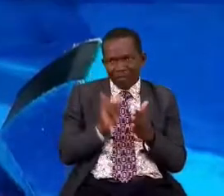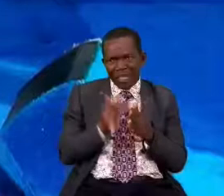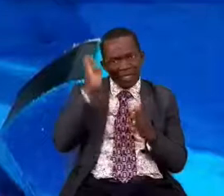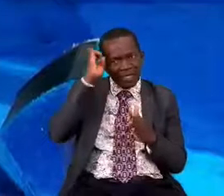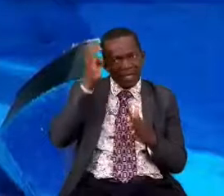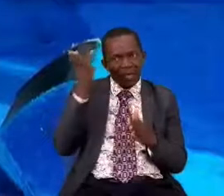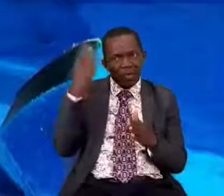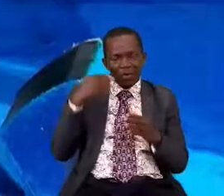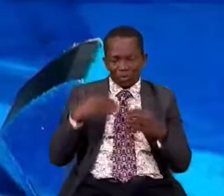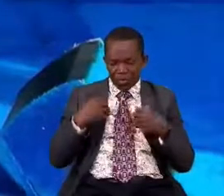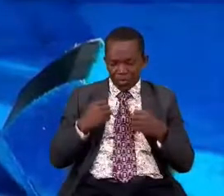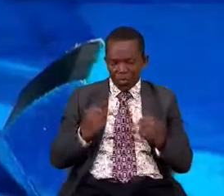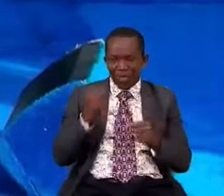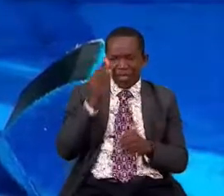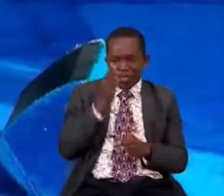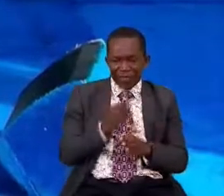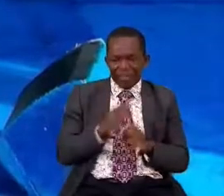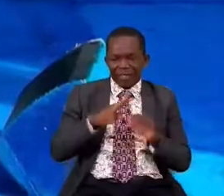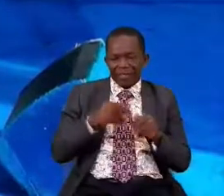verset 21, et